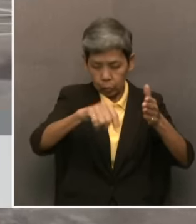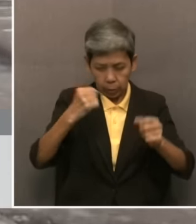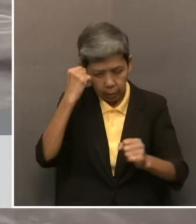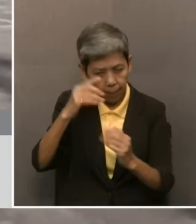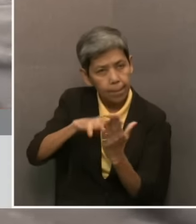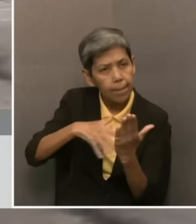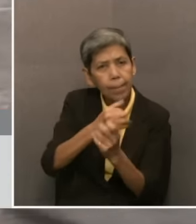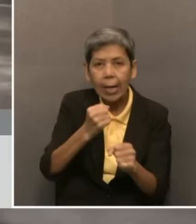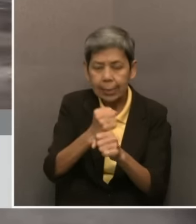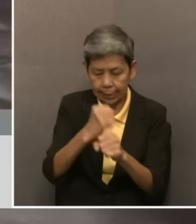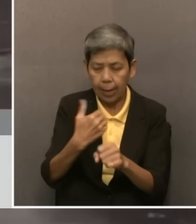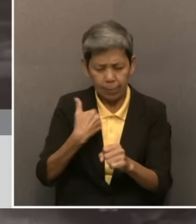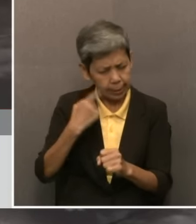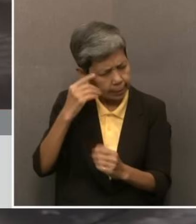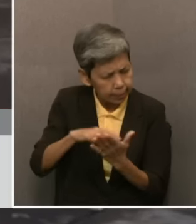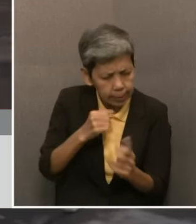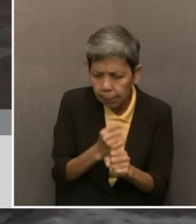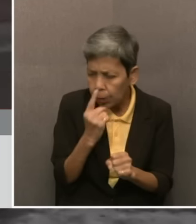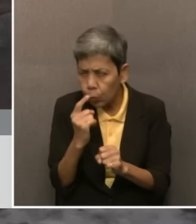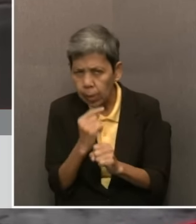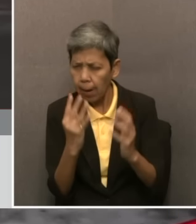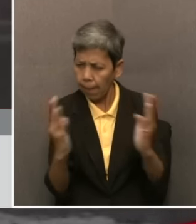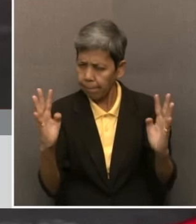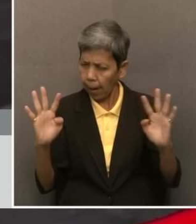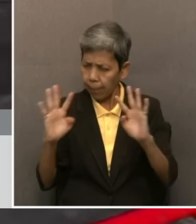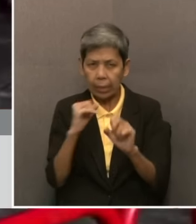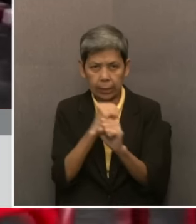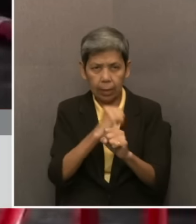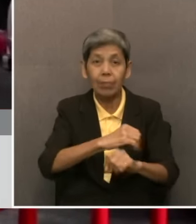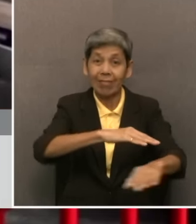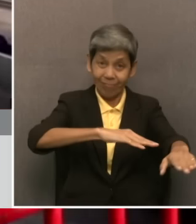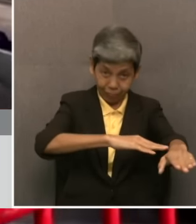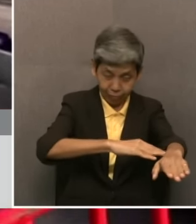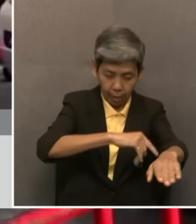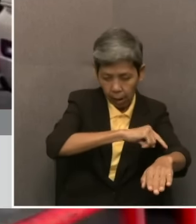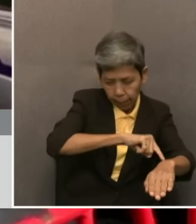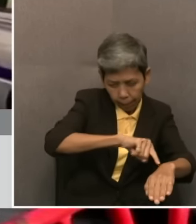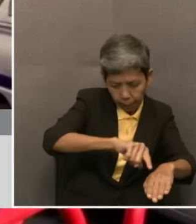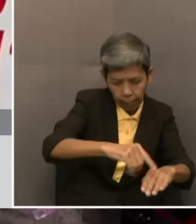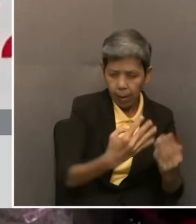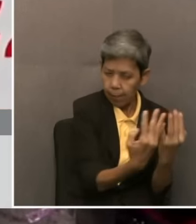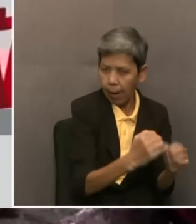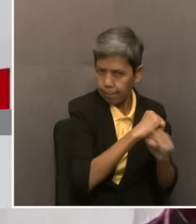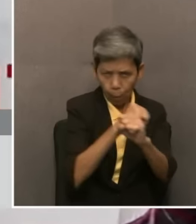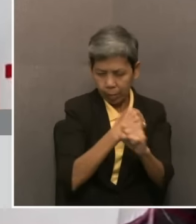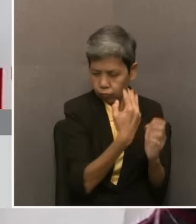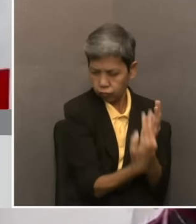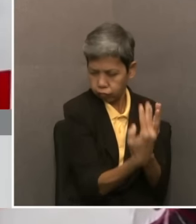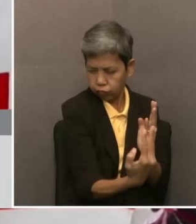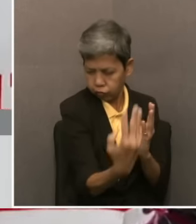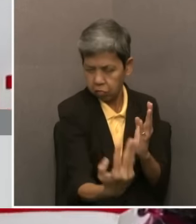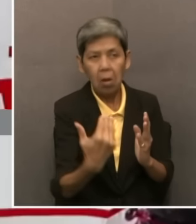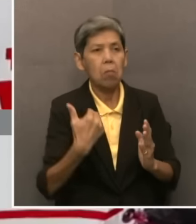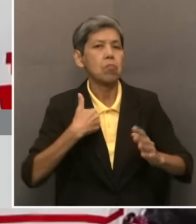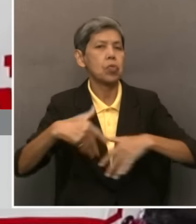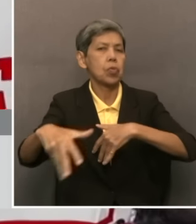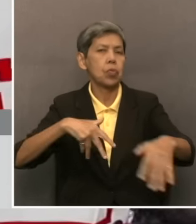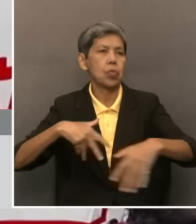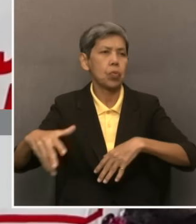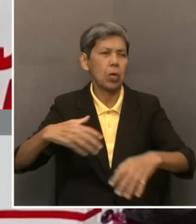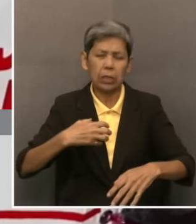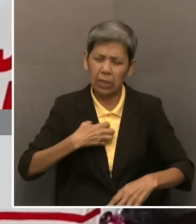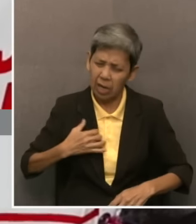เหล็กกั้นแล้วก็ปิดกั้นเส้นทางเข้าตั้งแต่3แยกห่างจากตัวอาคารประมาณ500เมตรเนื่องจากมีประชาชนพยาย